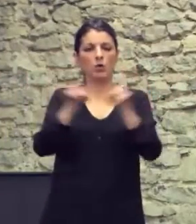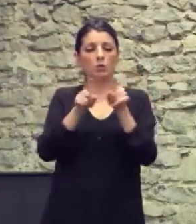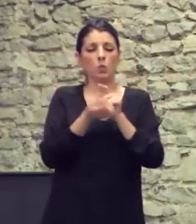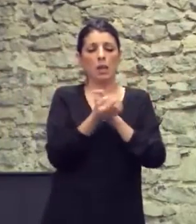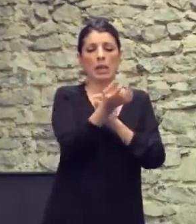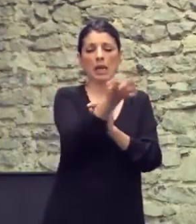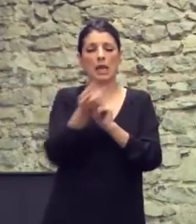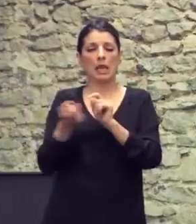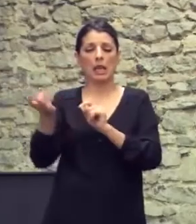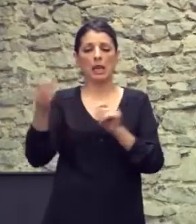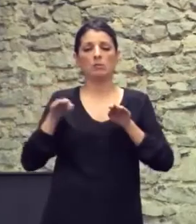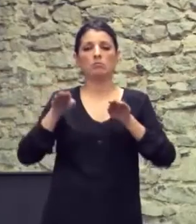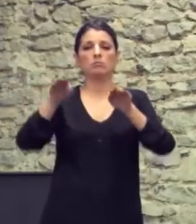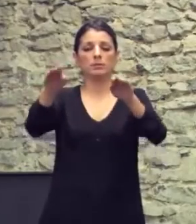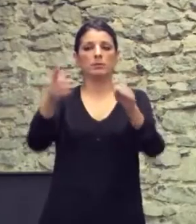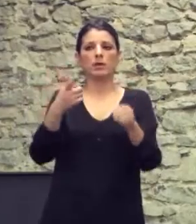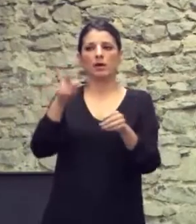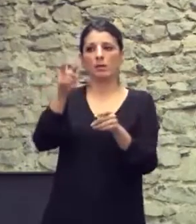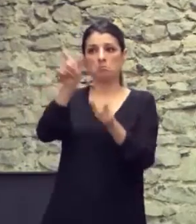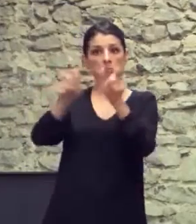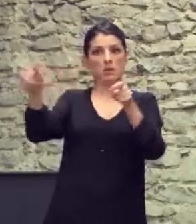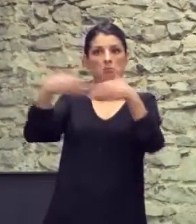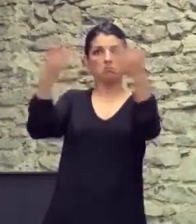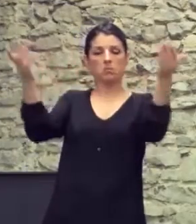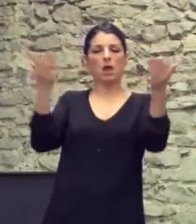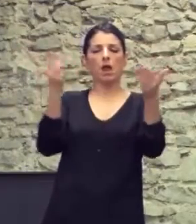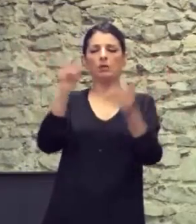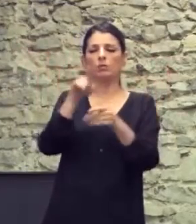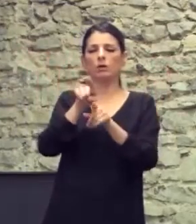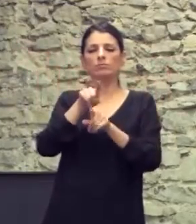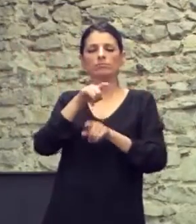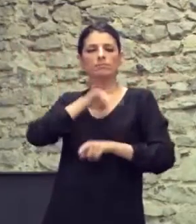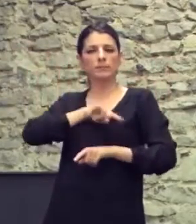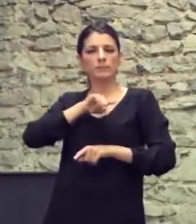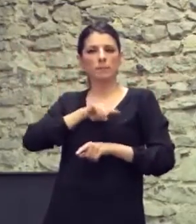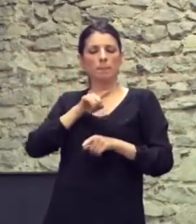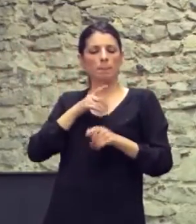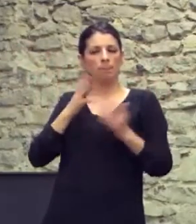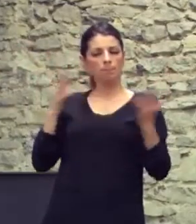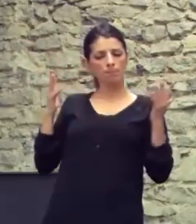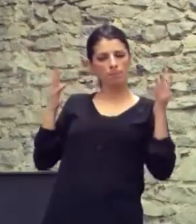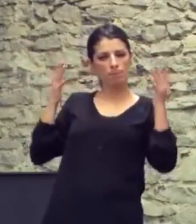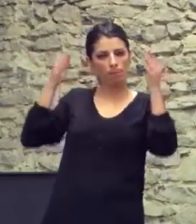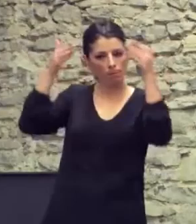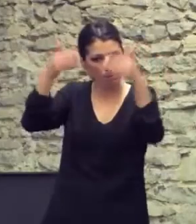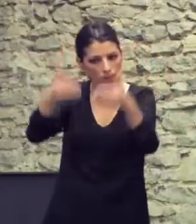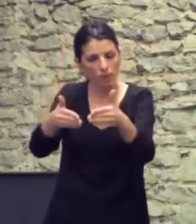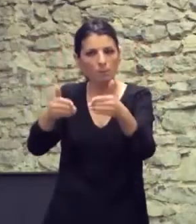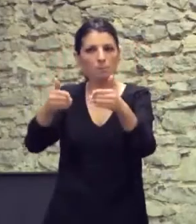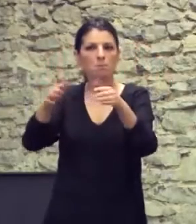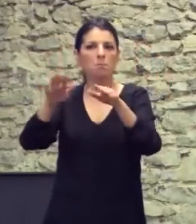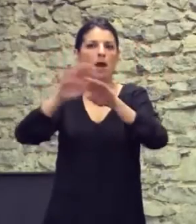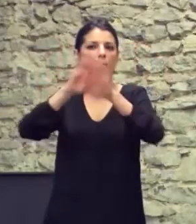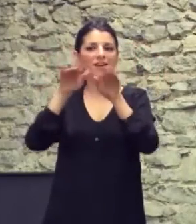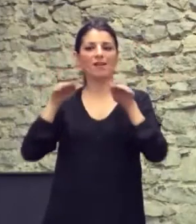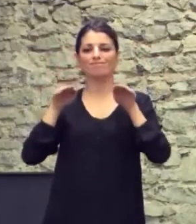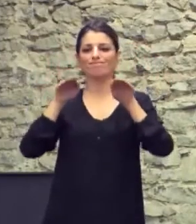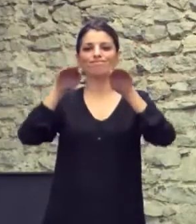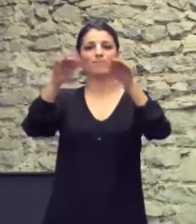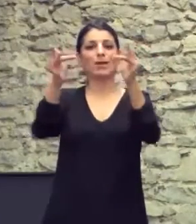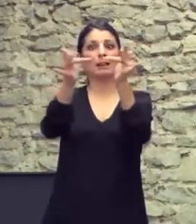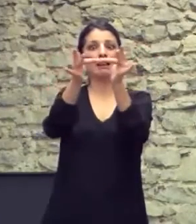nolabait jendeak sentsazio badauka leku berdinera doazela, baina ematen du ez direla ikutzen, ez?